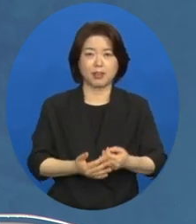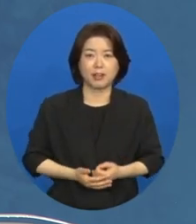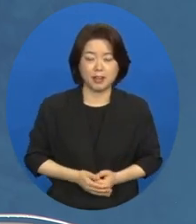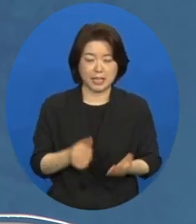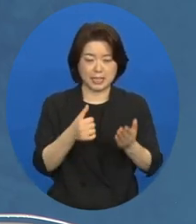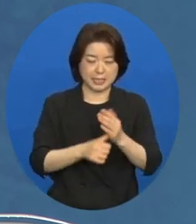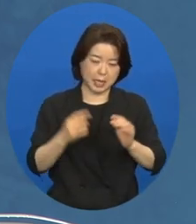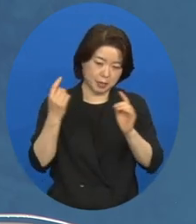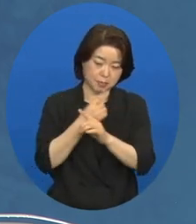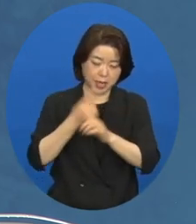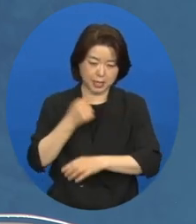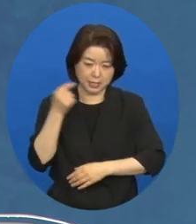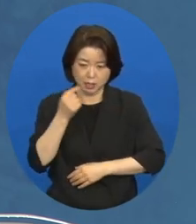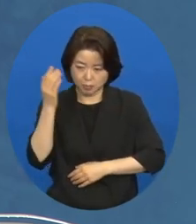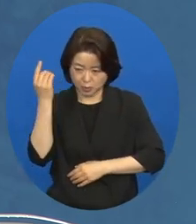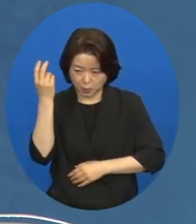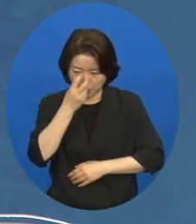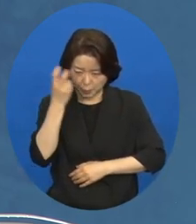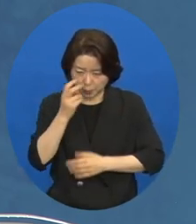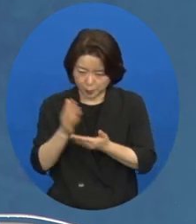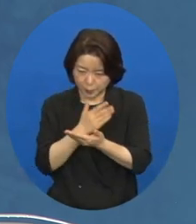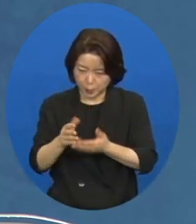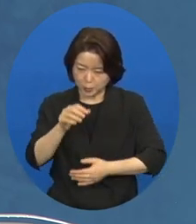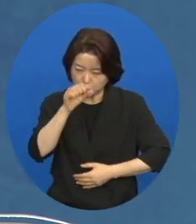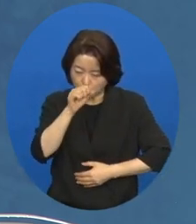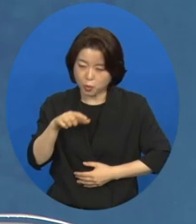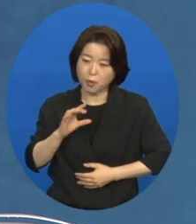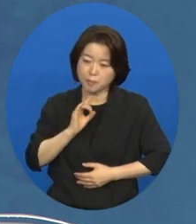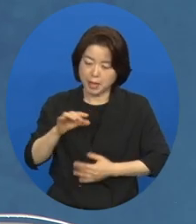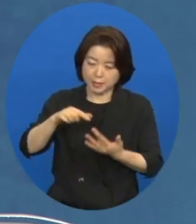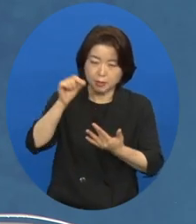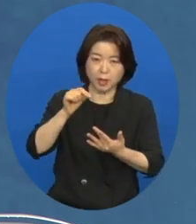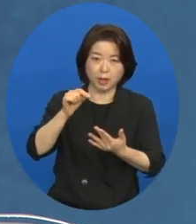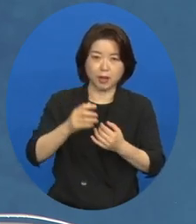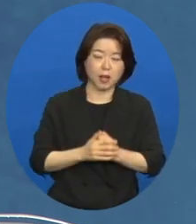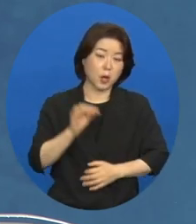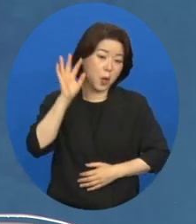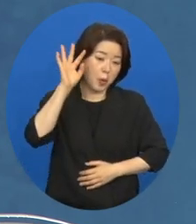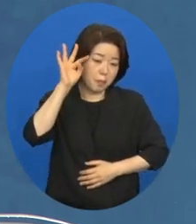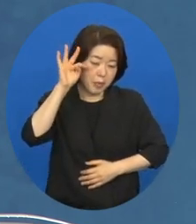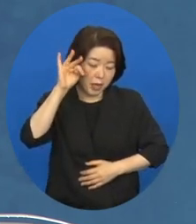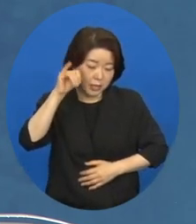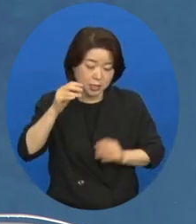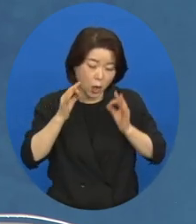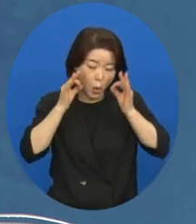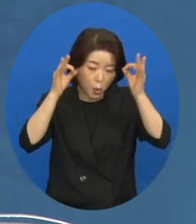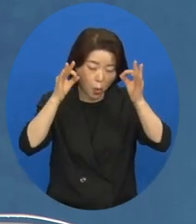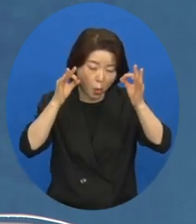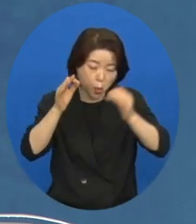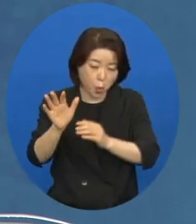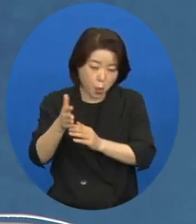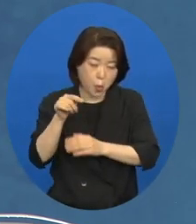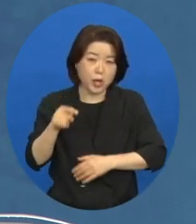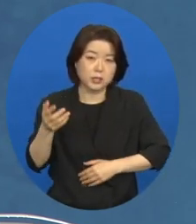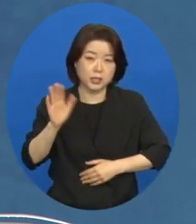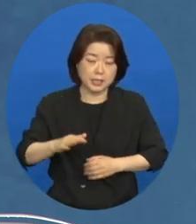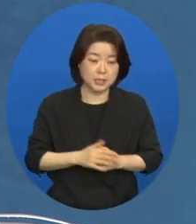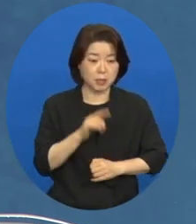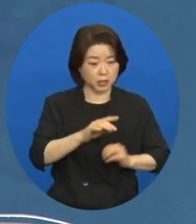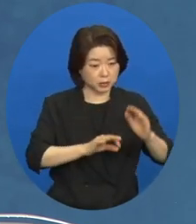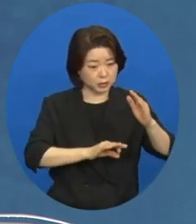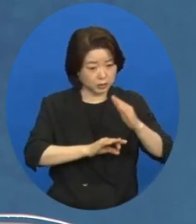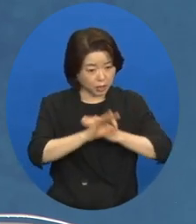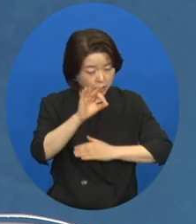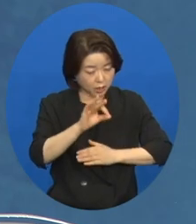재료를 매일 철저히 선별하고 며칠간 공들인 생선이라고 할지라도 그 당일 아침에 맛이